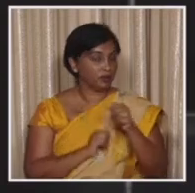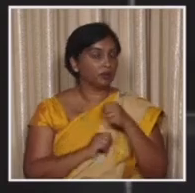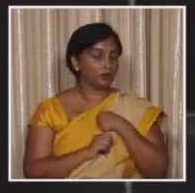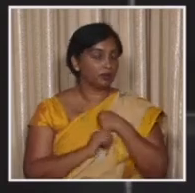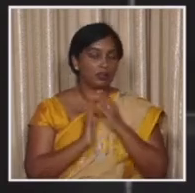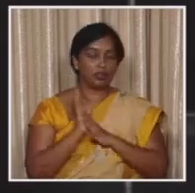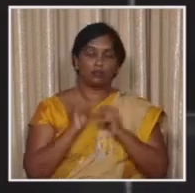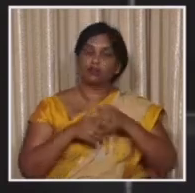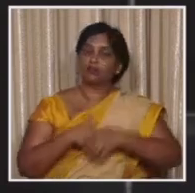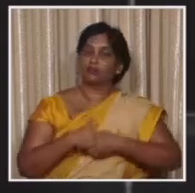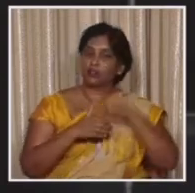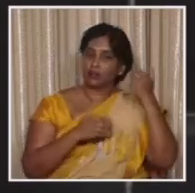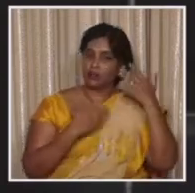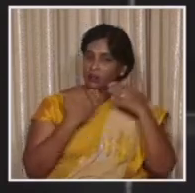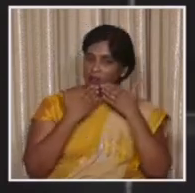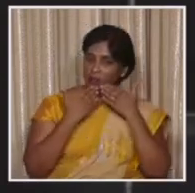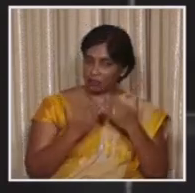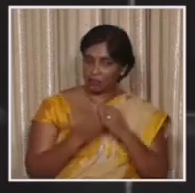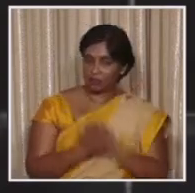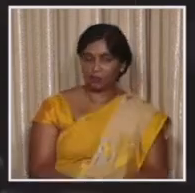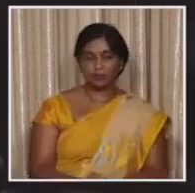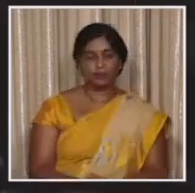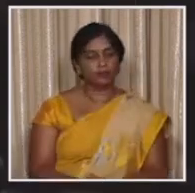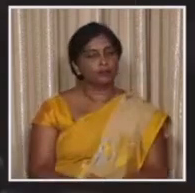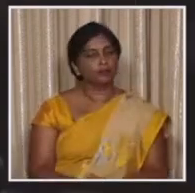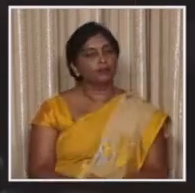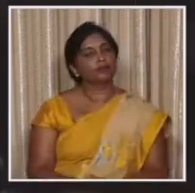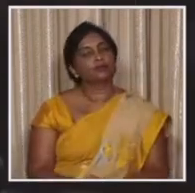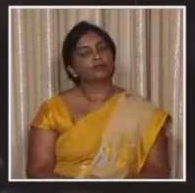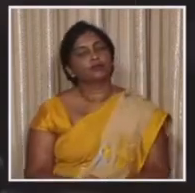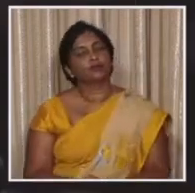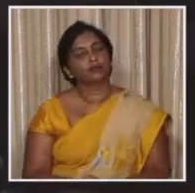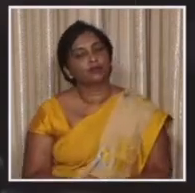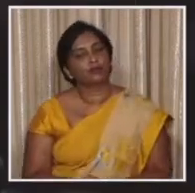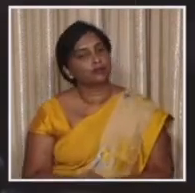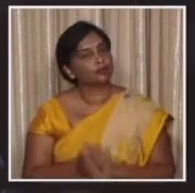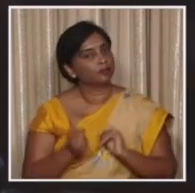අමෙතුමාගේ සුවපතලා මම කතාවම අවසන් කරගන්නවා. ඔස්තුතියි. Honorable Shashindra Rajapaksha you have